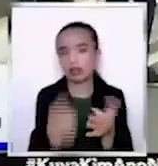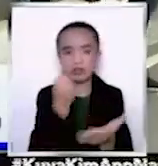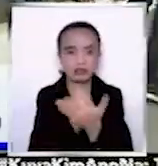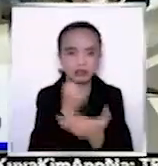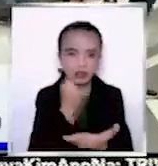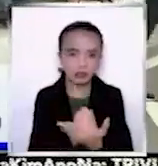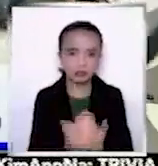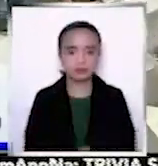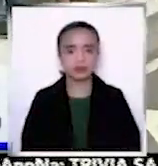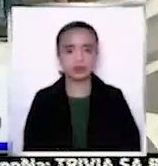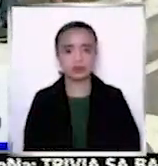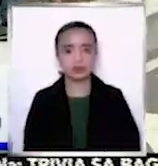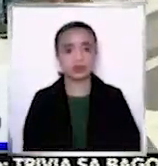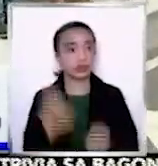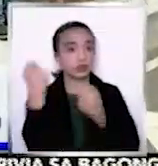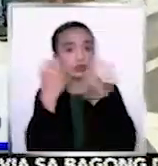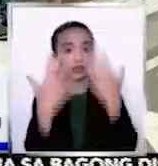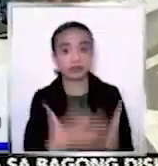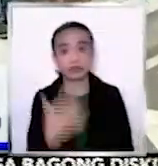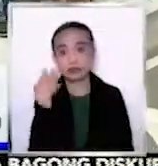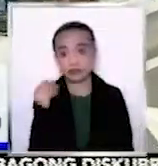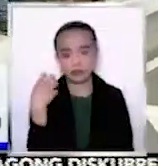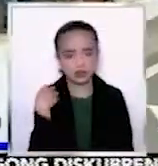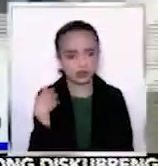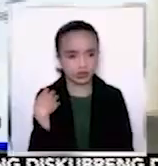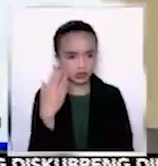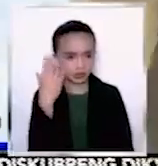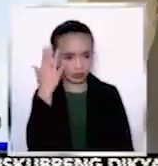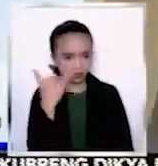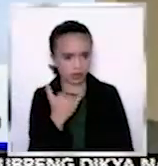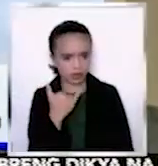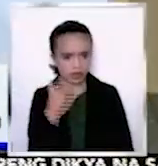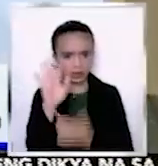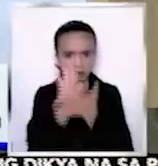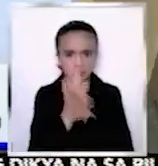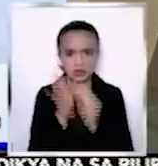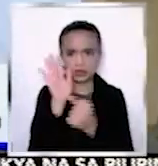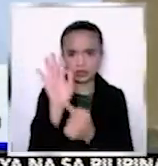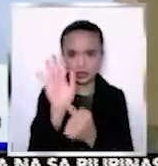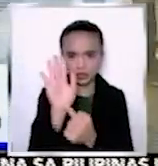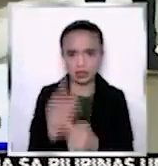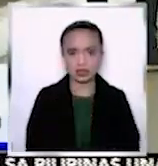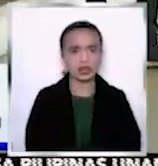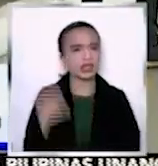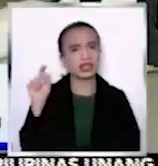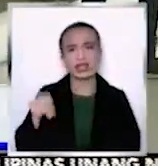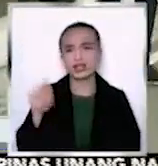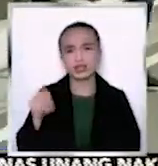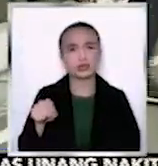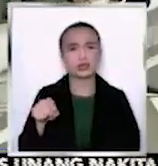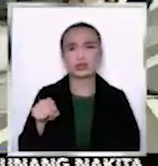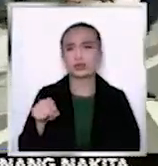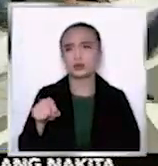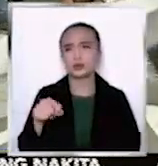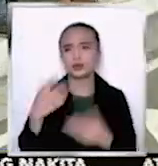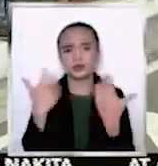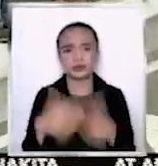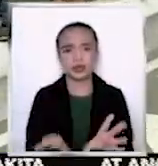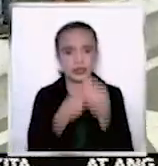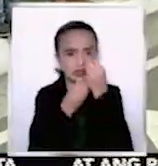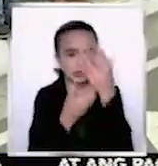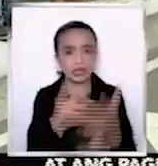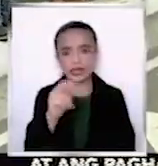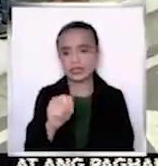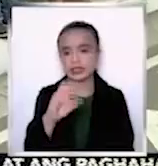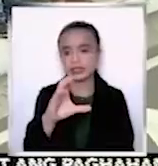employer ng mga driver at konduktor kung bakit humantong pasarali. This is already being addressed through the NCMD and